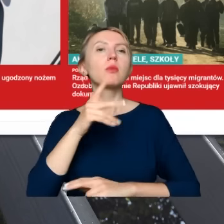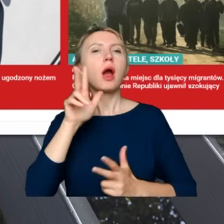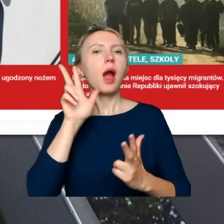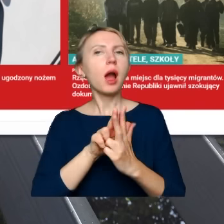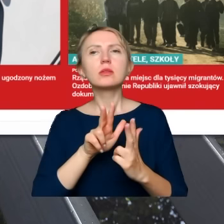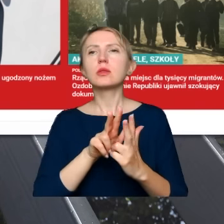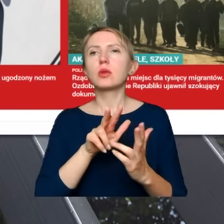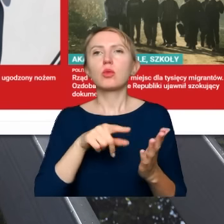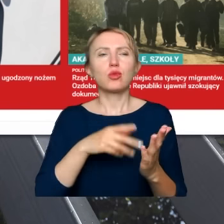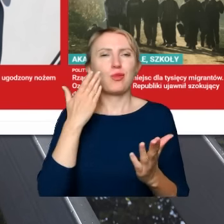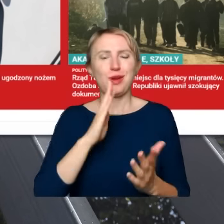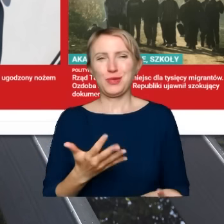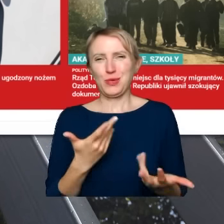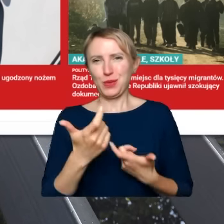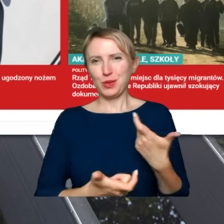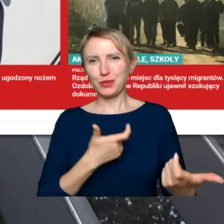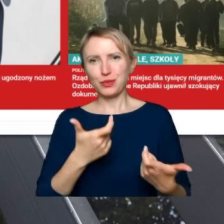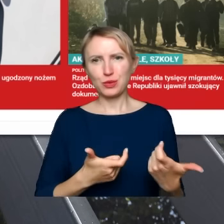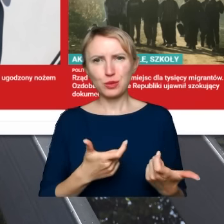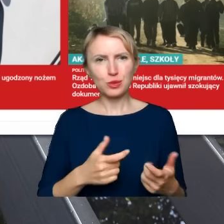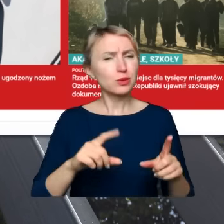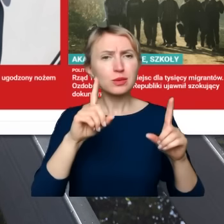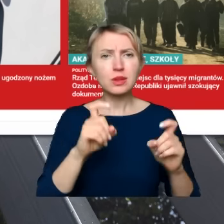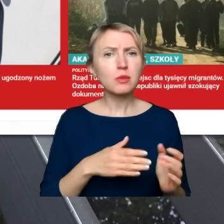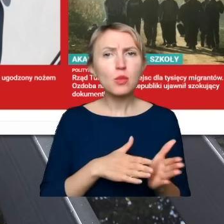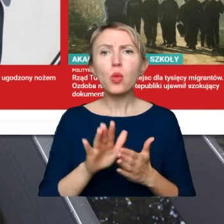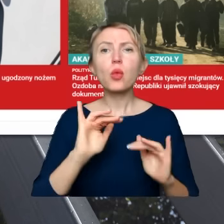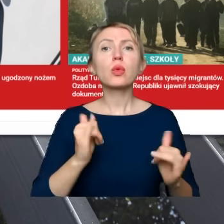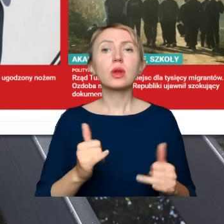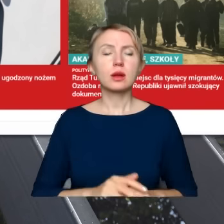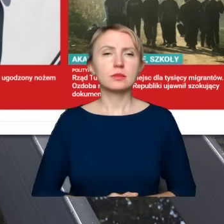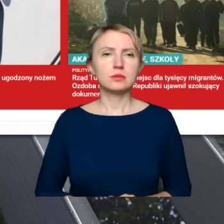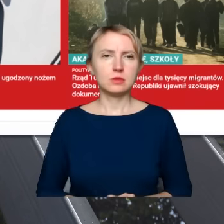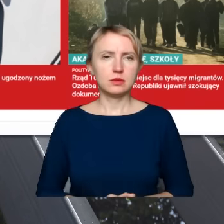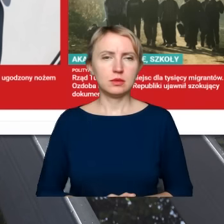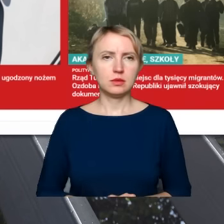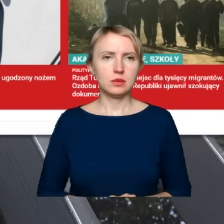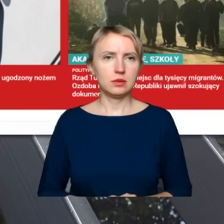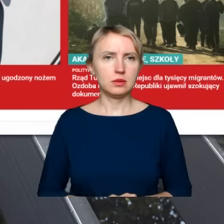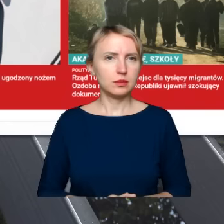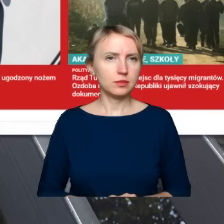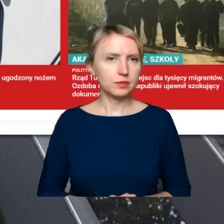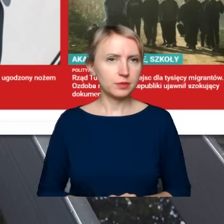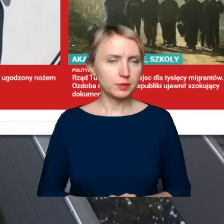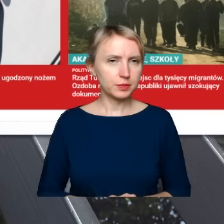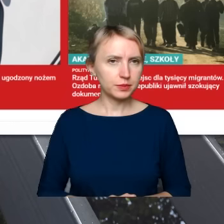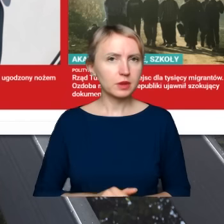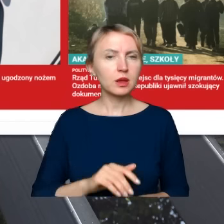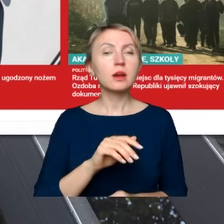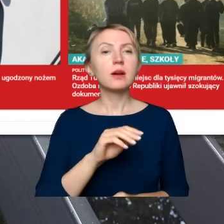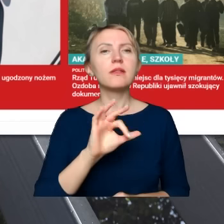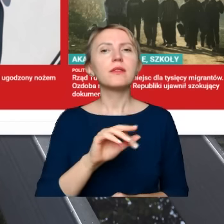to bardzo łatwo. Zaczęło się to od tego, że Władysław Frasyniuk odmawiał podania swojego